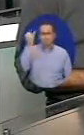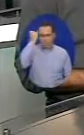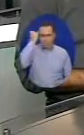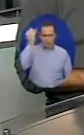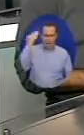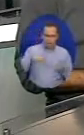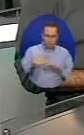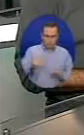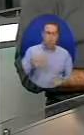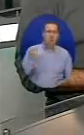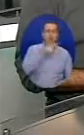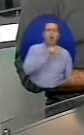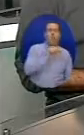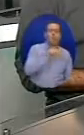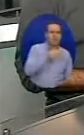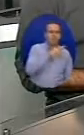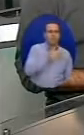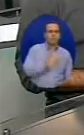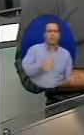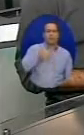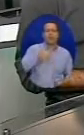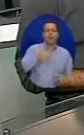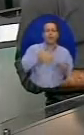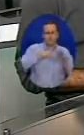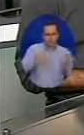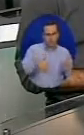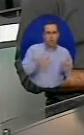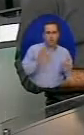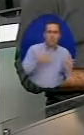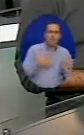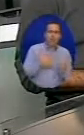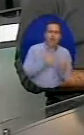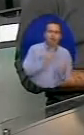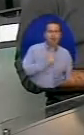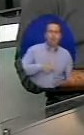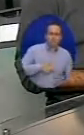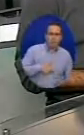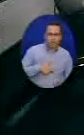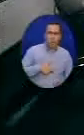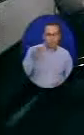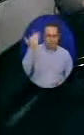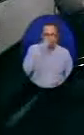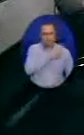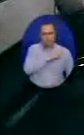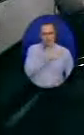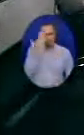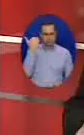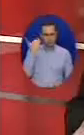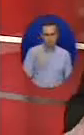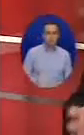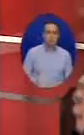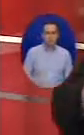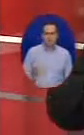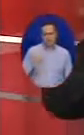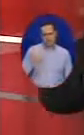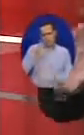ישראל. אהלן. אופיר פז פינס, ראש המכון לחקר השלטון המקומי, לשעבר שר הפנים, שלום אופיר. שלום. קודם כל, כשאנחנו מצלמים את